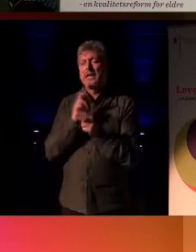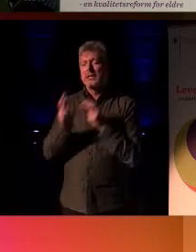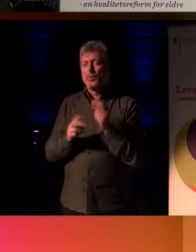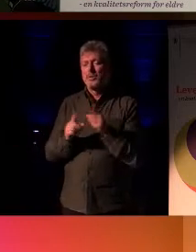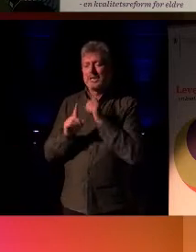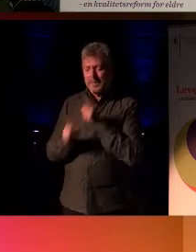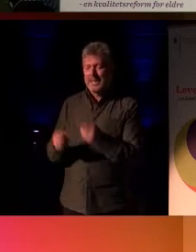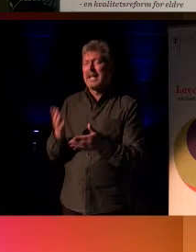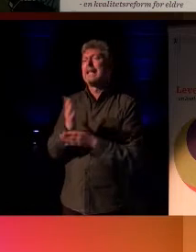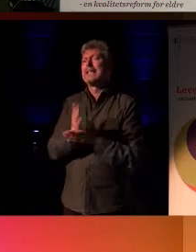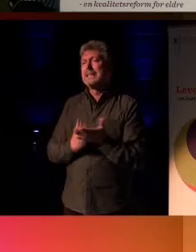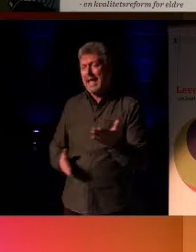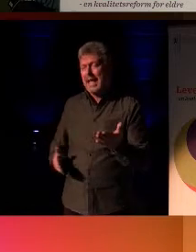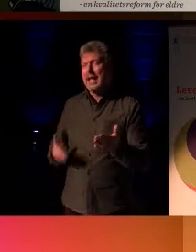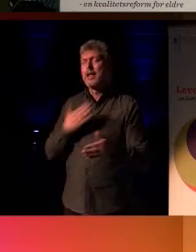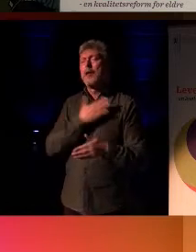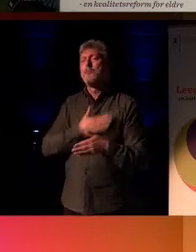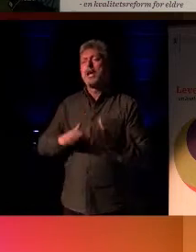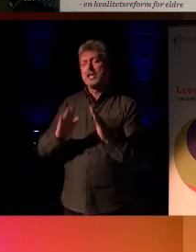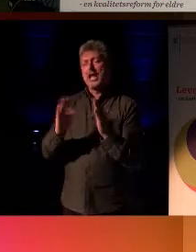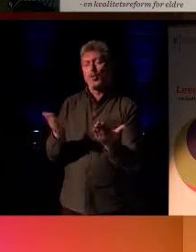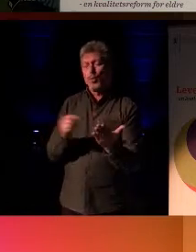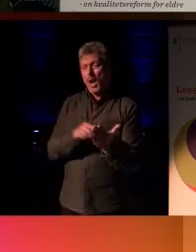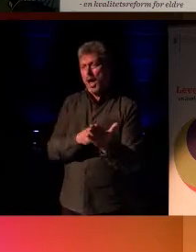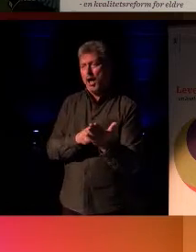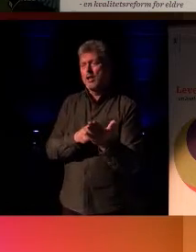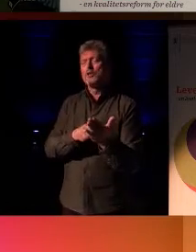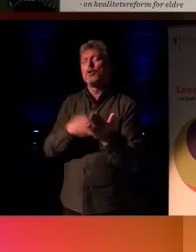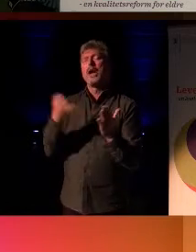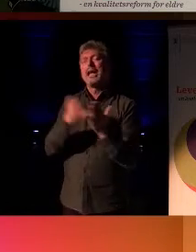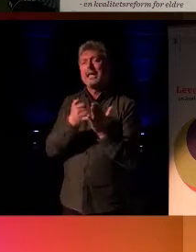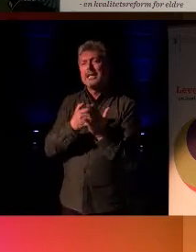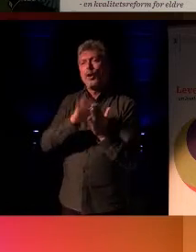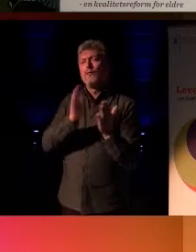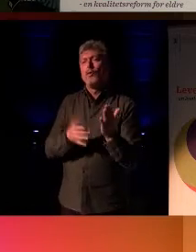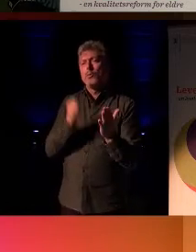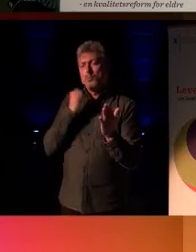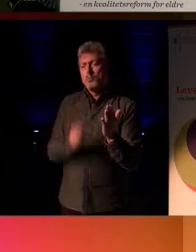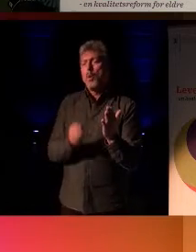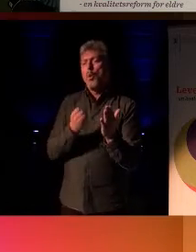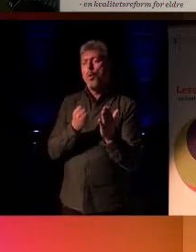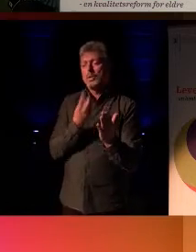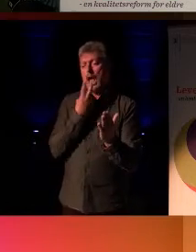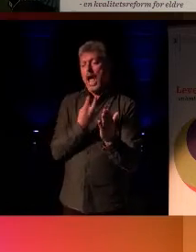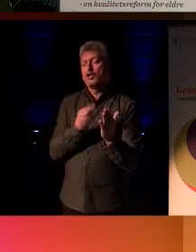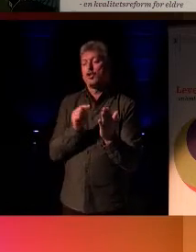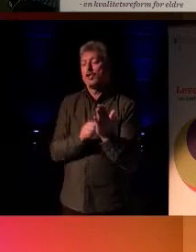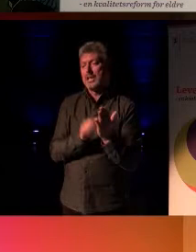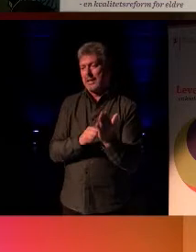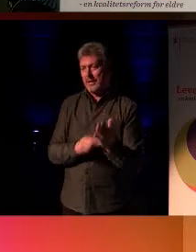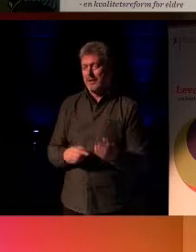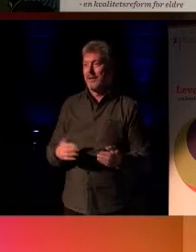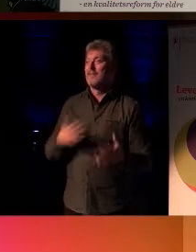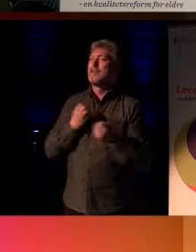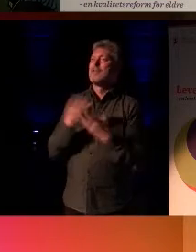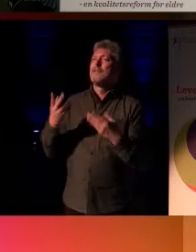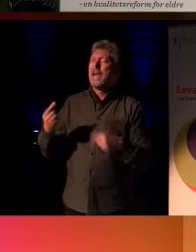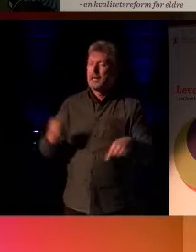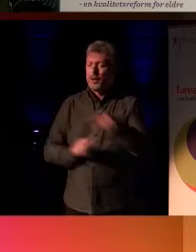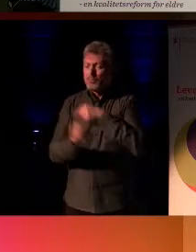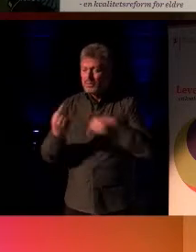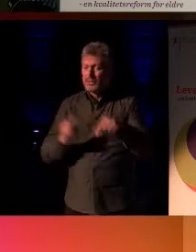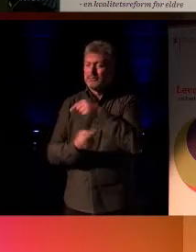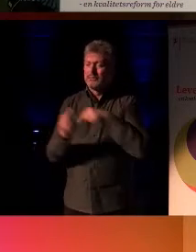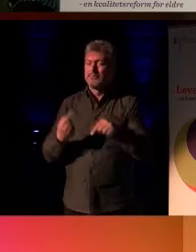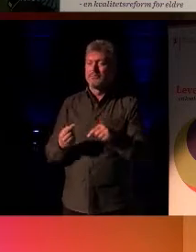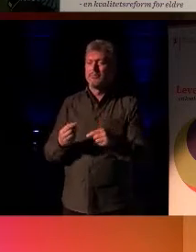melding en del av pasientjournalen, slik at innholdet og formen må ta hensyn til dette. Vi har hatt flere runder med